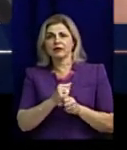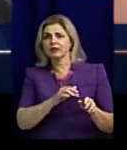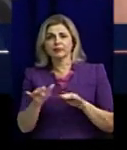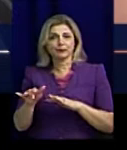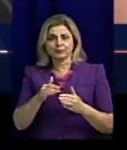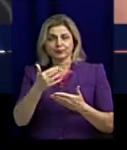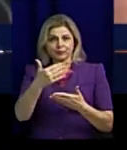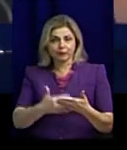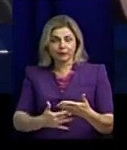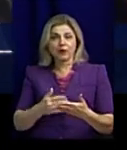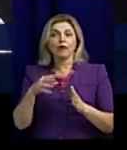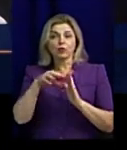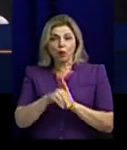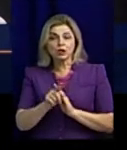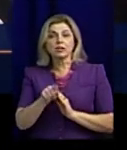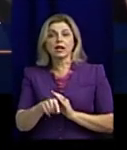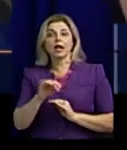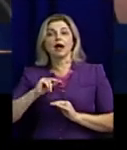числе работу